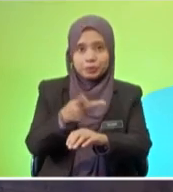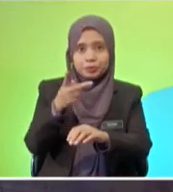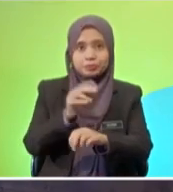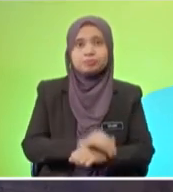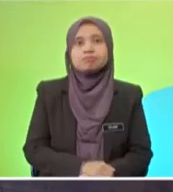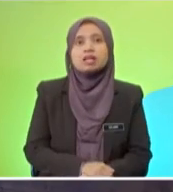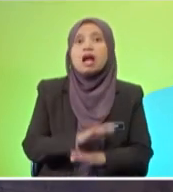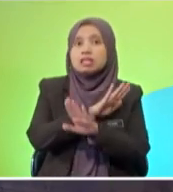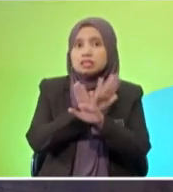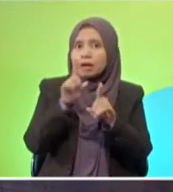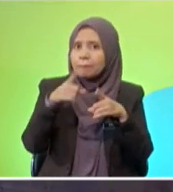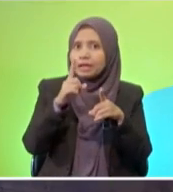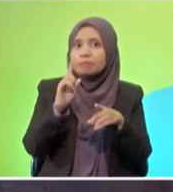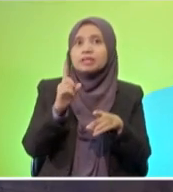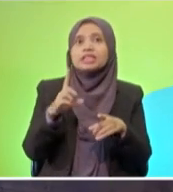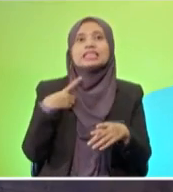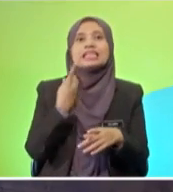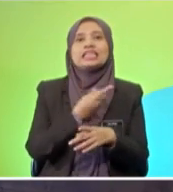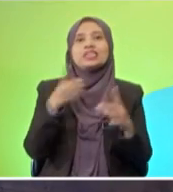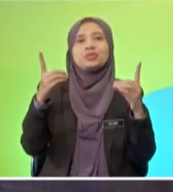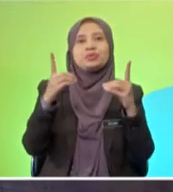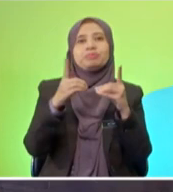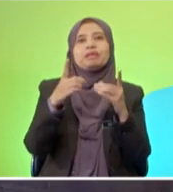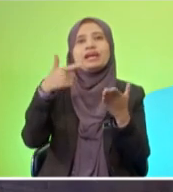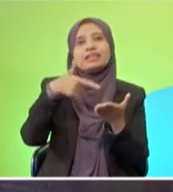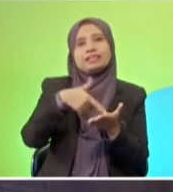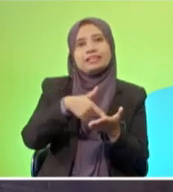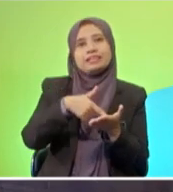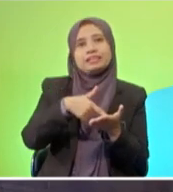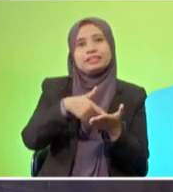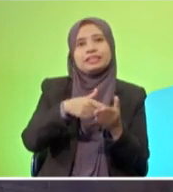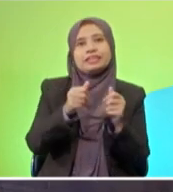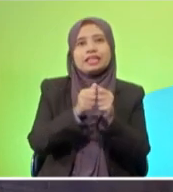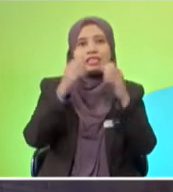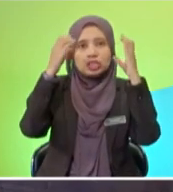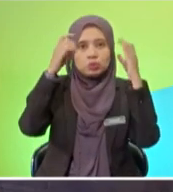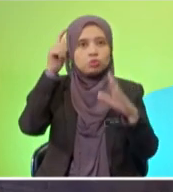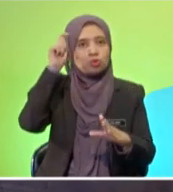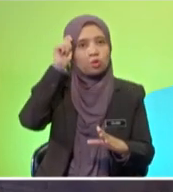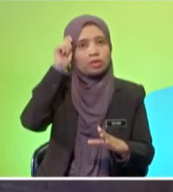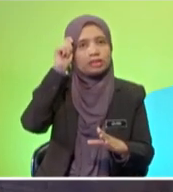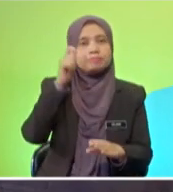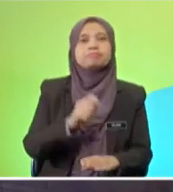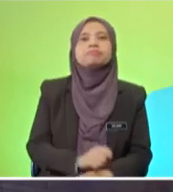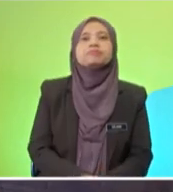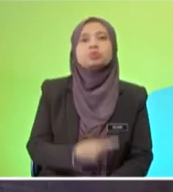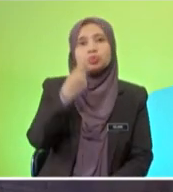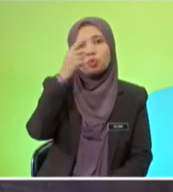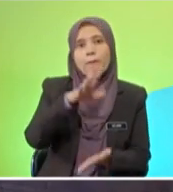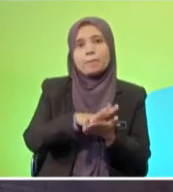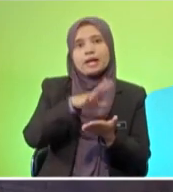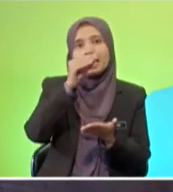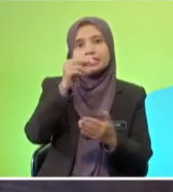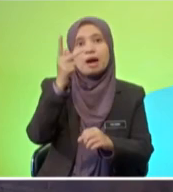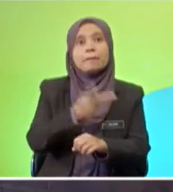jangan kemana-mana sekejap lagi kita terus nak bersama dengan cikgut untuk lebih pengetahuan tentang